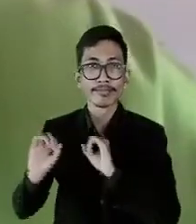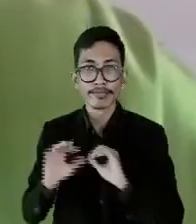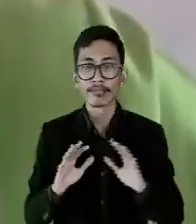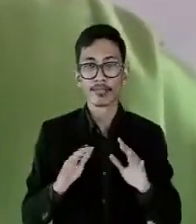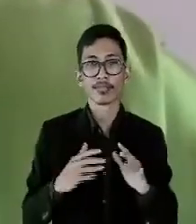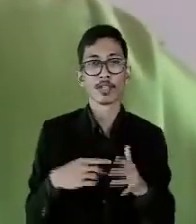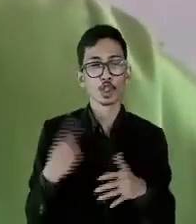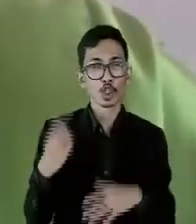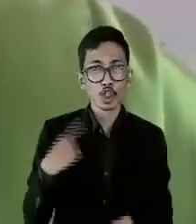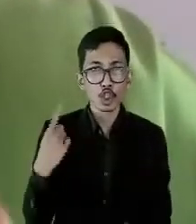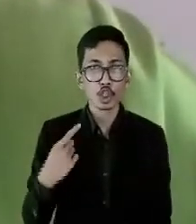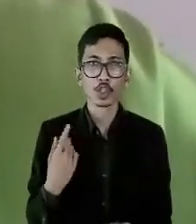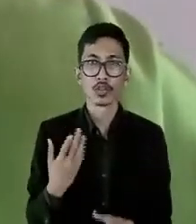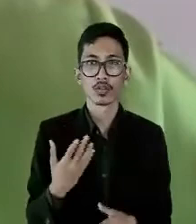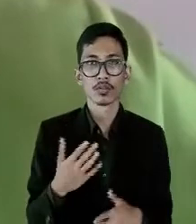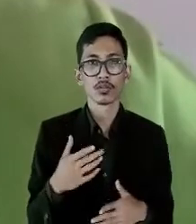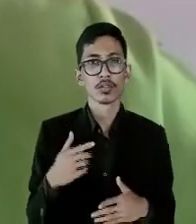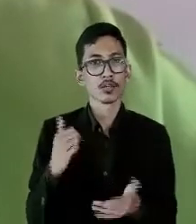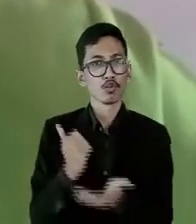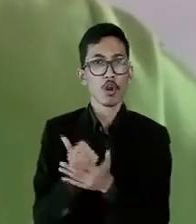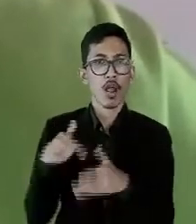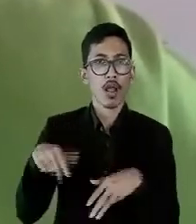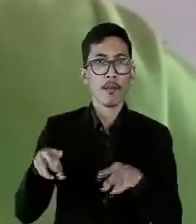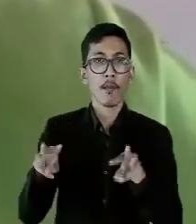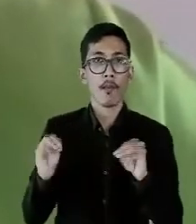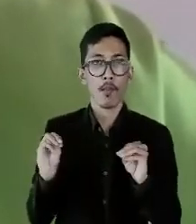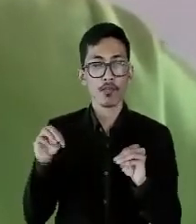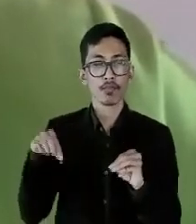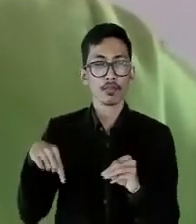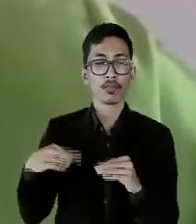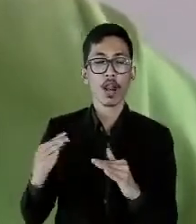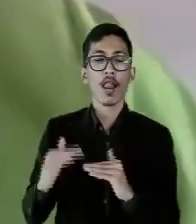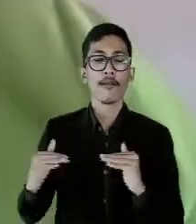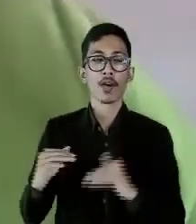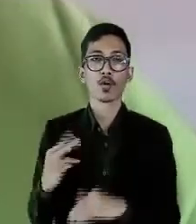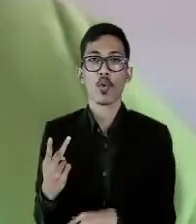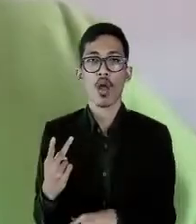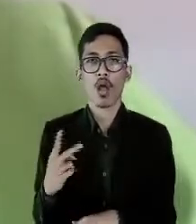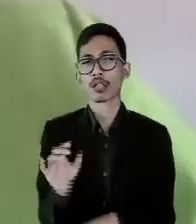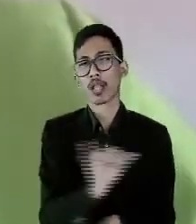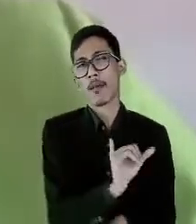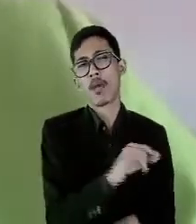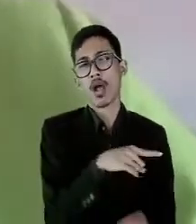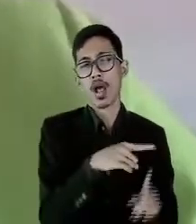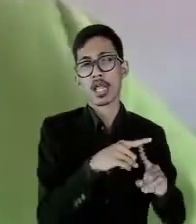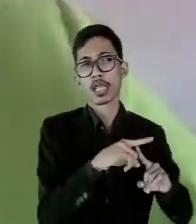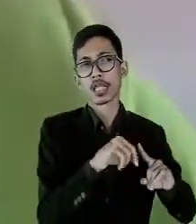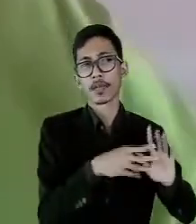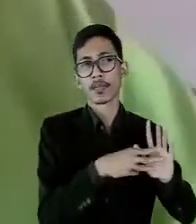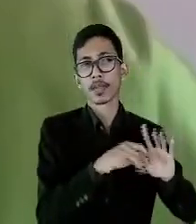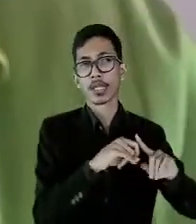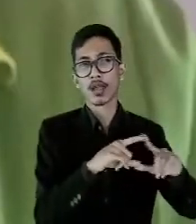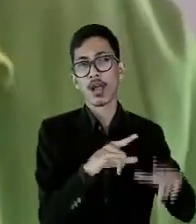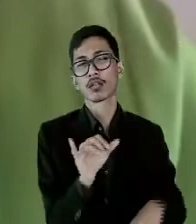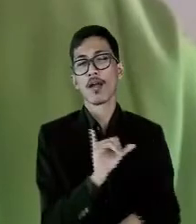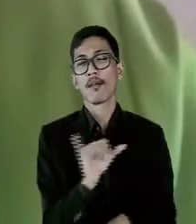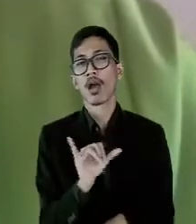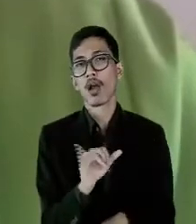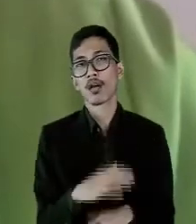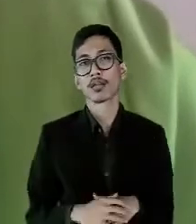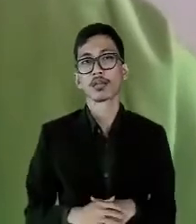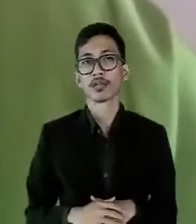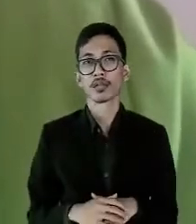dikatakan levelnya kita pun sudah kedua, sudah dua sama dengan Timika. Kita bahkan sekarang terupdate itu 37